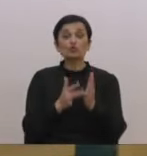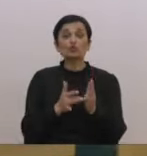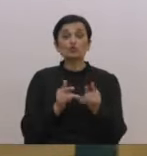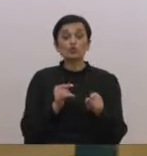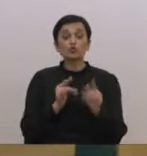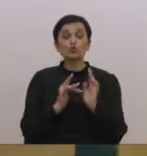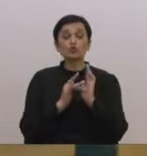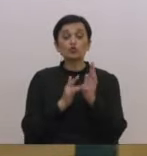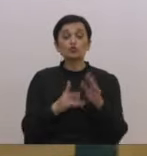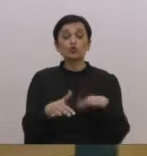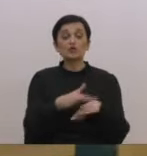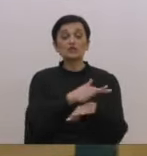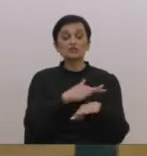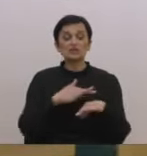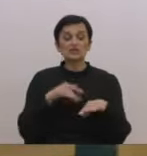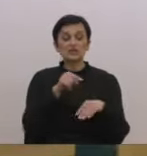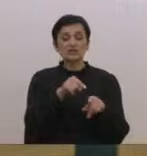ტურიზმის სექტორში